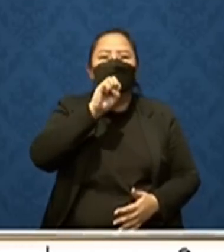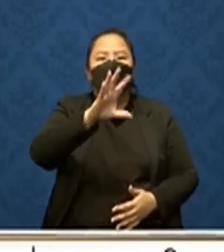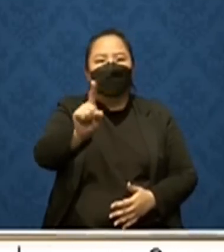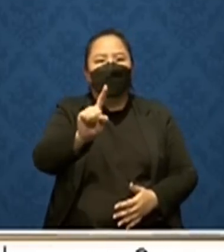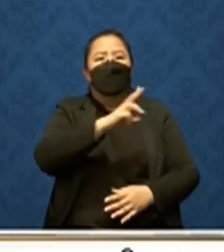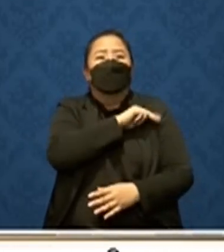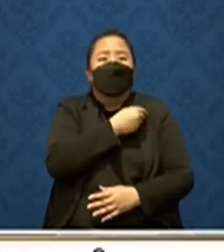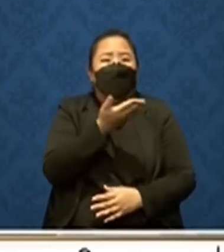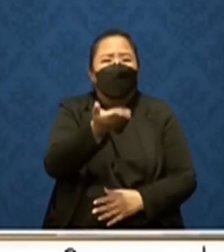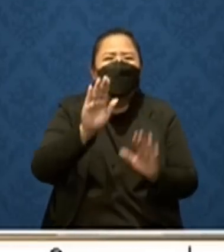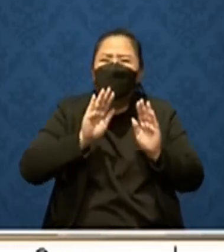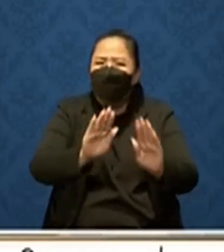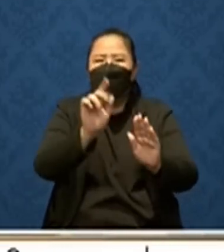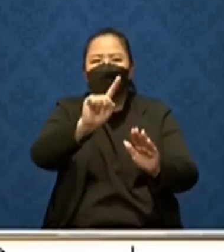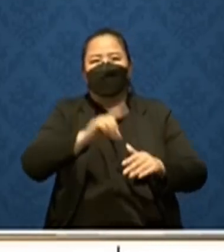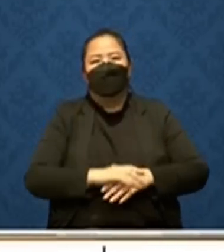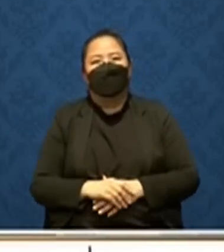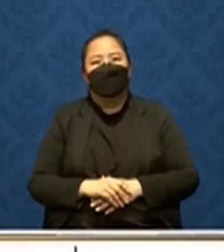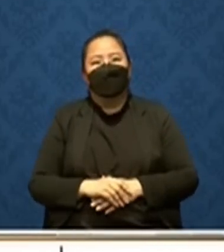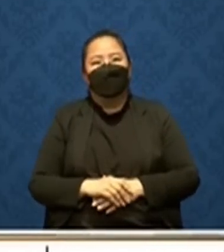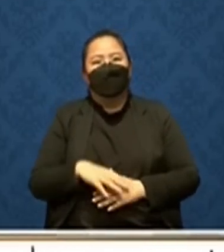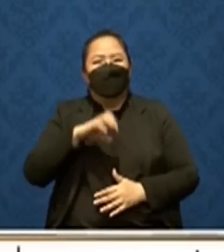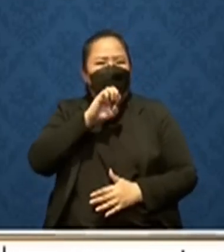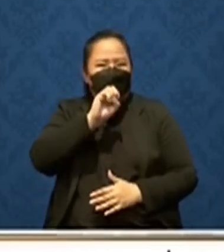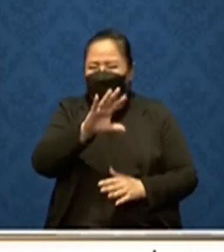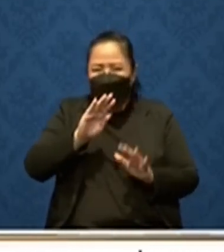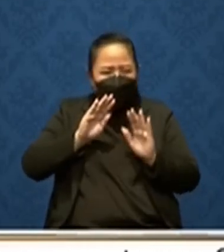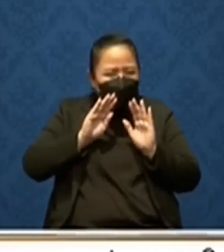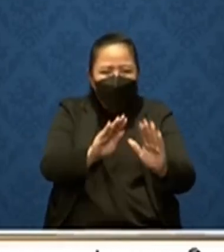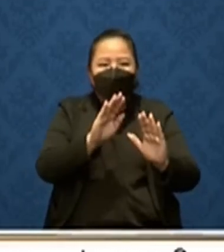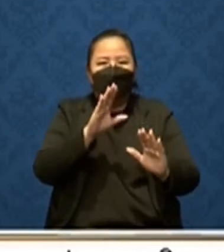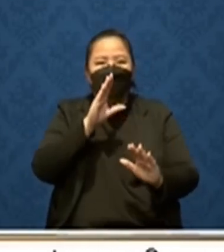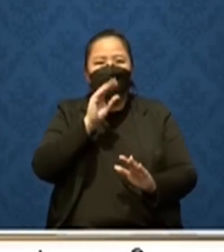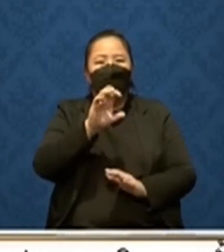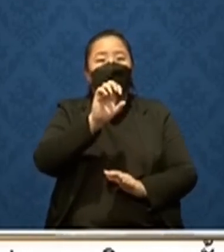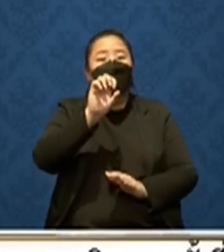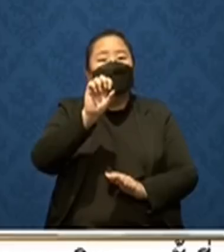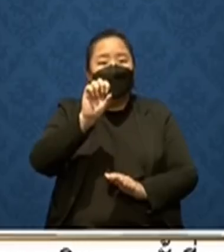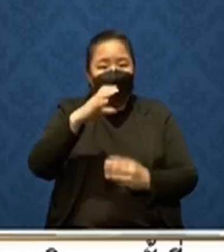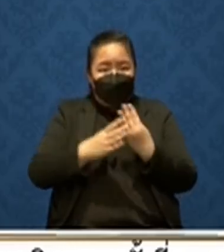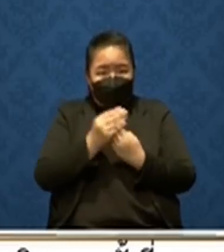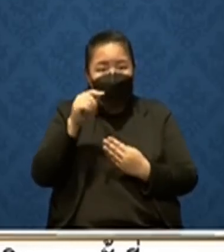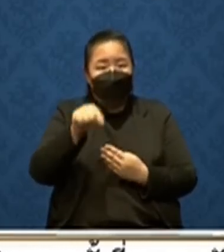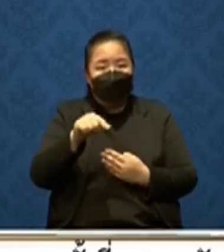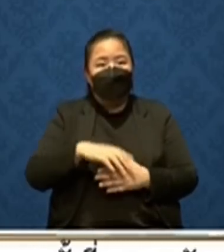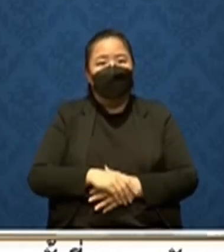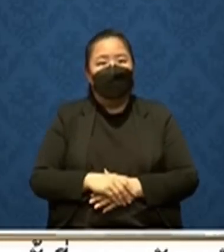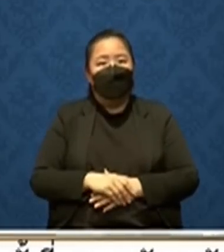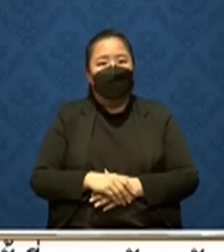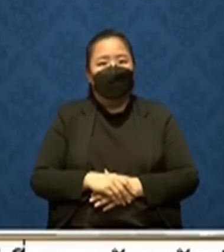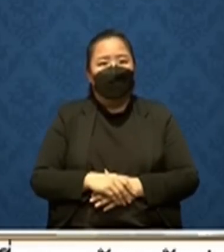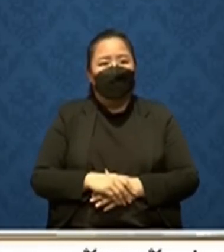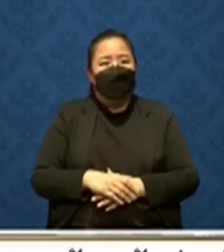คุณหมอครับผมฝากเลยให้คุณบ่พูดได้สภาเลยเปรียบรัฐบาลชุดนี้นี่คือรัฐบาลโค้ก